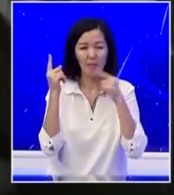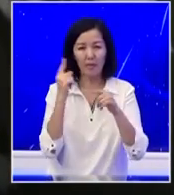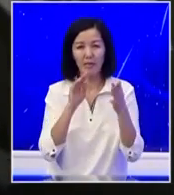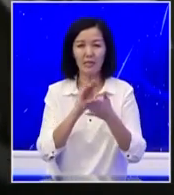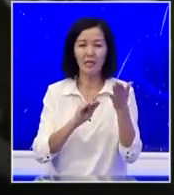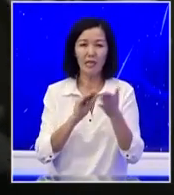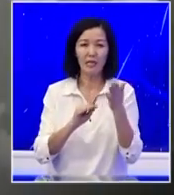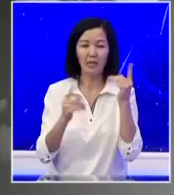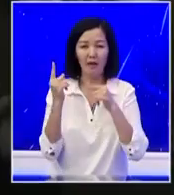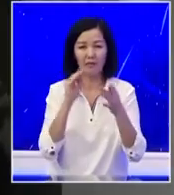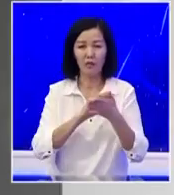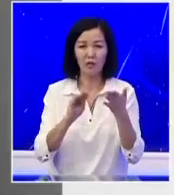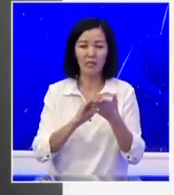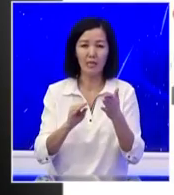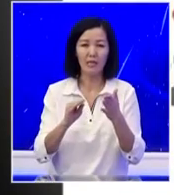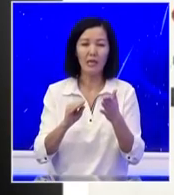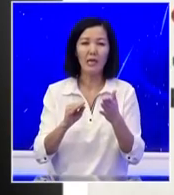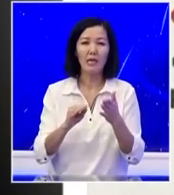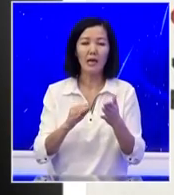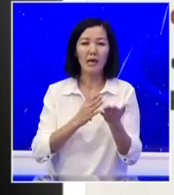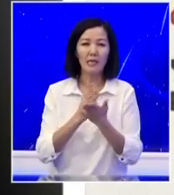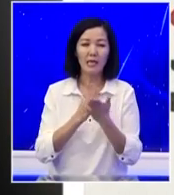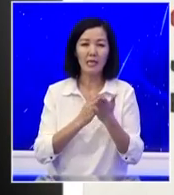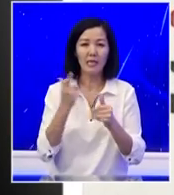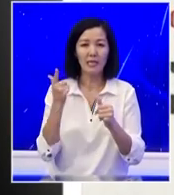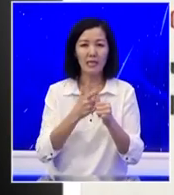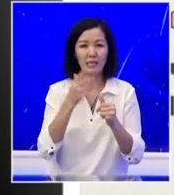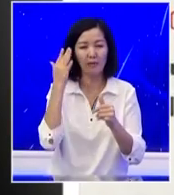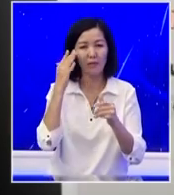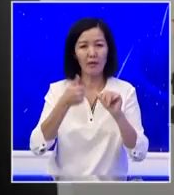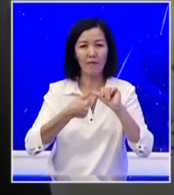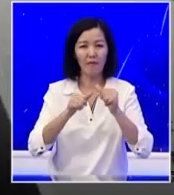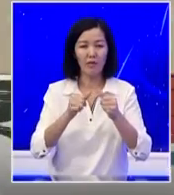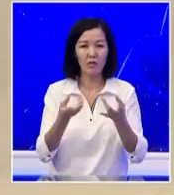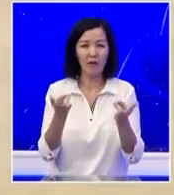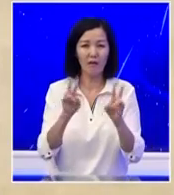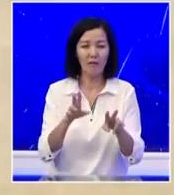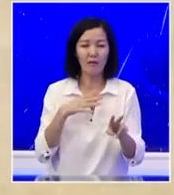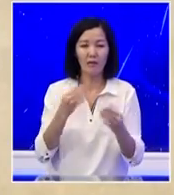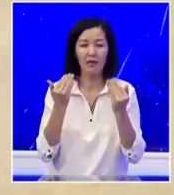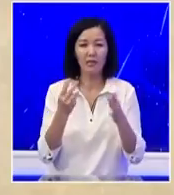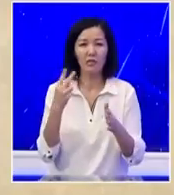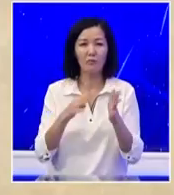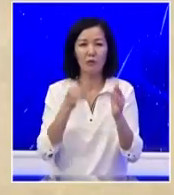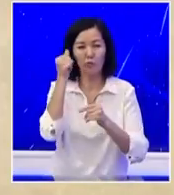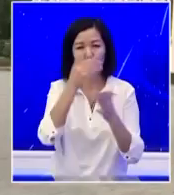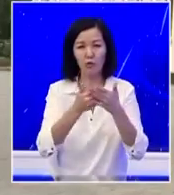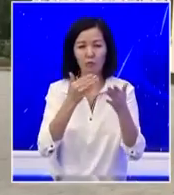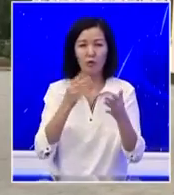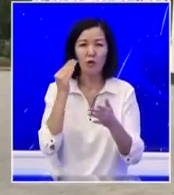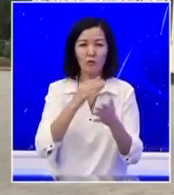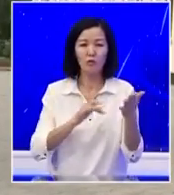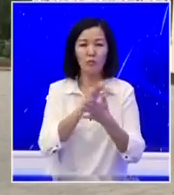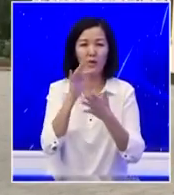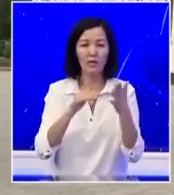авторы. Бейбіт күнді сыйлаған ардагер есімі ел есінде, оған құрмет бүгінгі ұрпақ міндеті. Осыдан 29 жыл бұрын Үштөбе